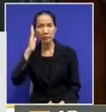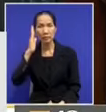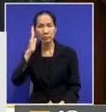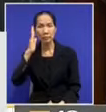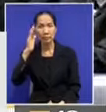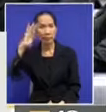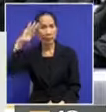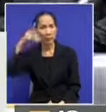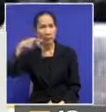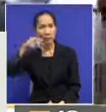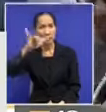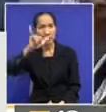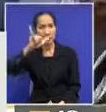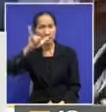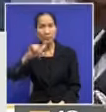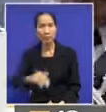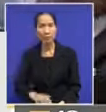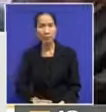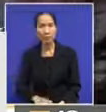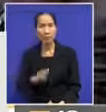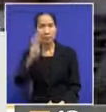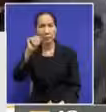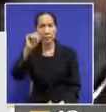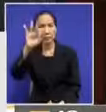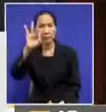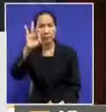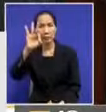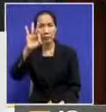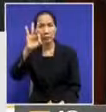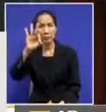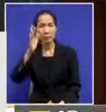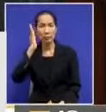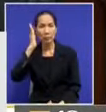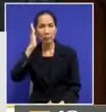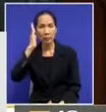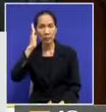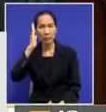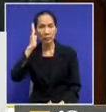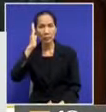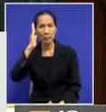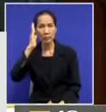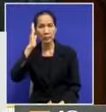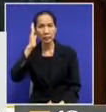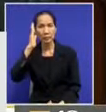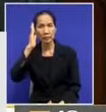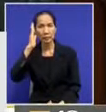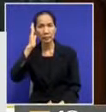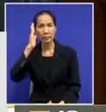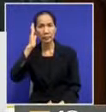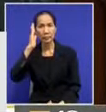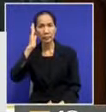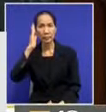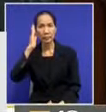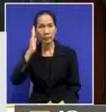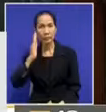ลเอกประยุทธ์ครับ 49นายไกรก้องไวทยการ